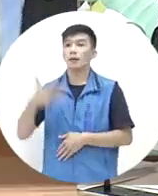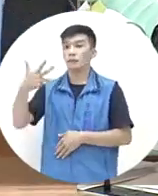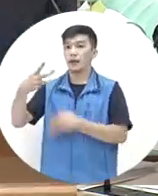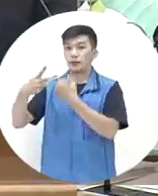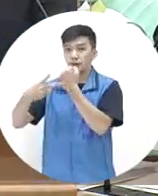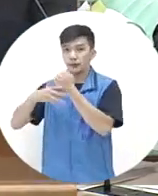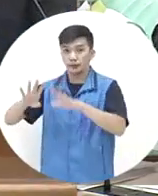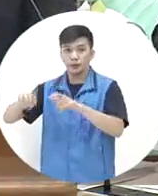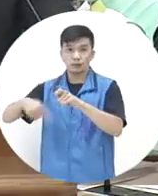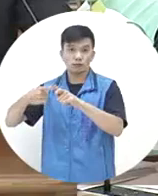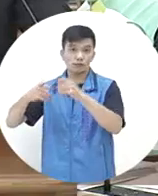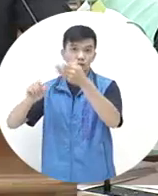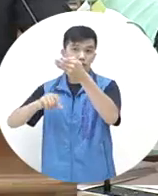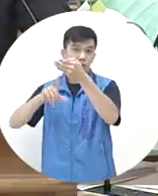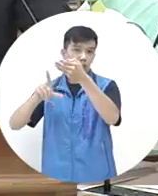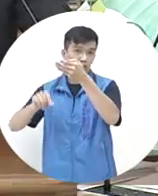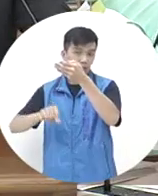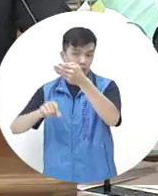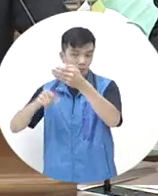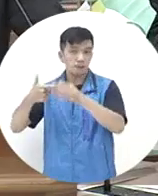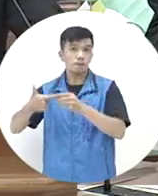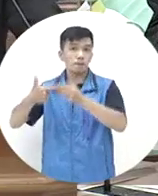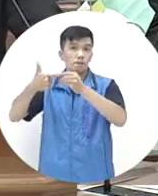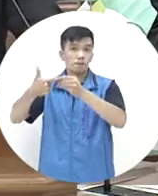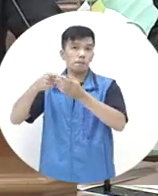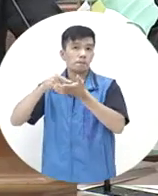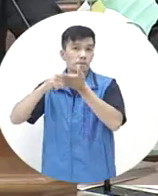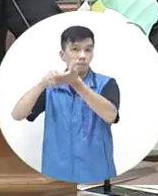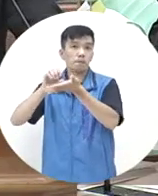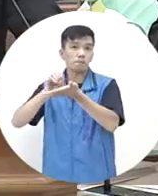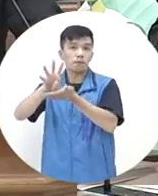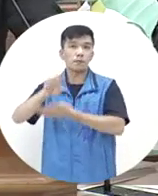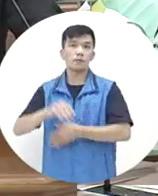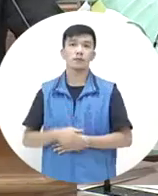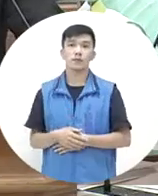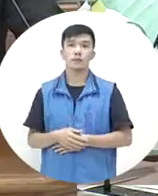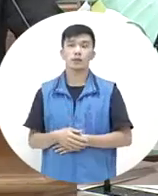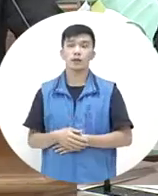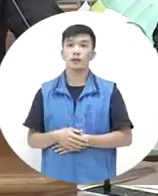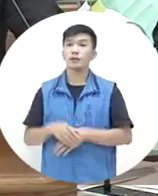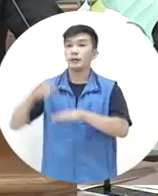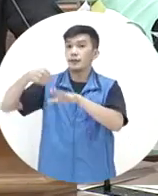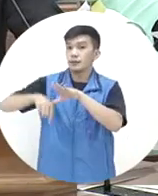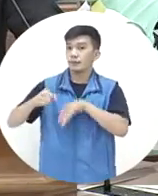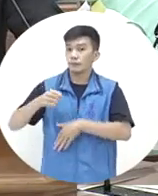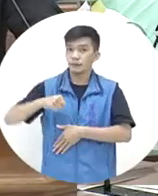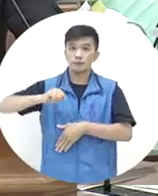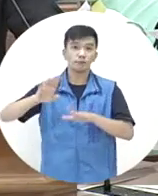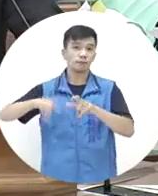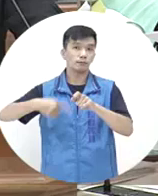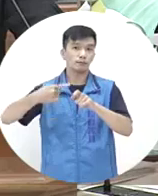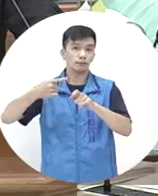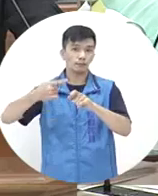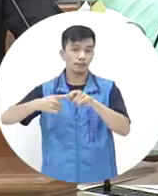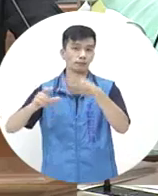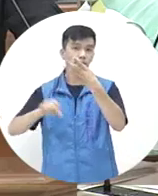次提交通部审查报告，这是巴黎的。深坑啊，今年的四月九次提到交通部